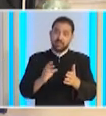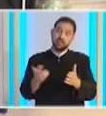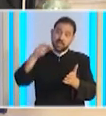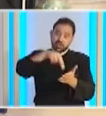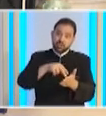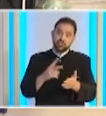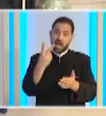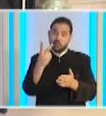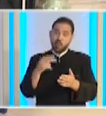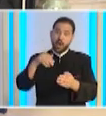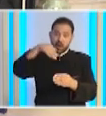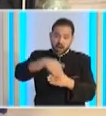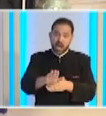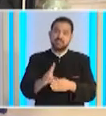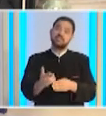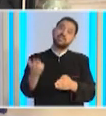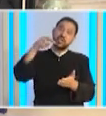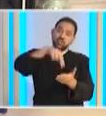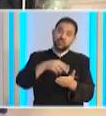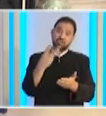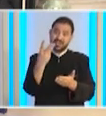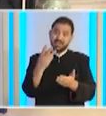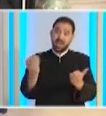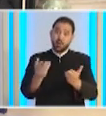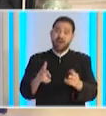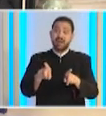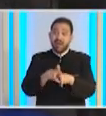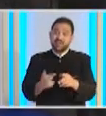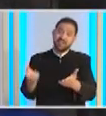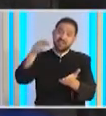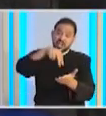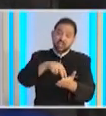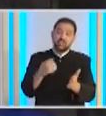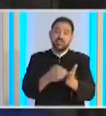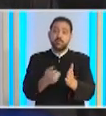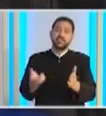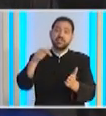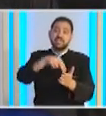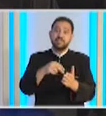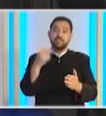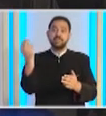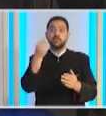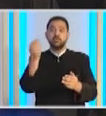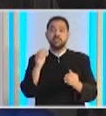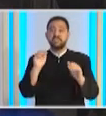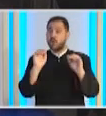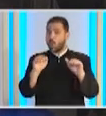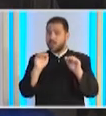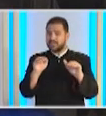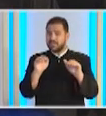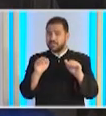ridici, în permanență să te ridici. Aceasta înseamnă acest proces și avem și celălalt revers, Dumnezeu